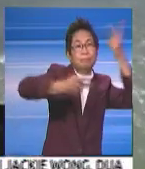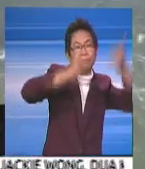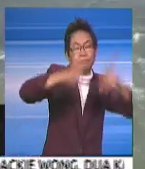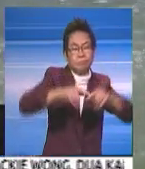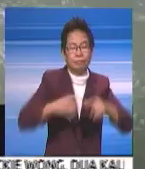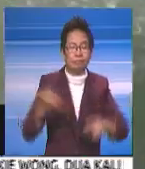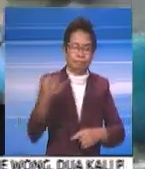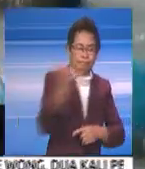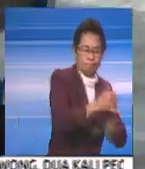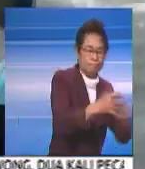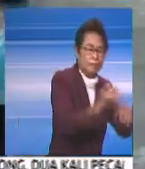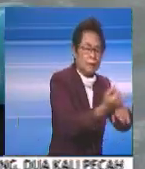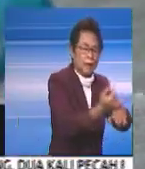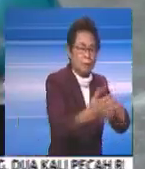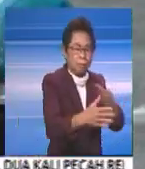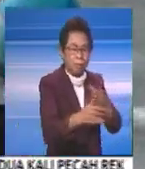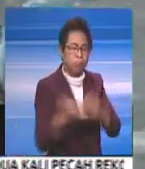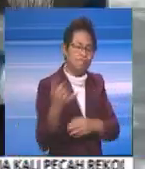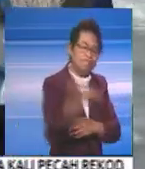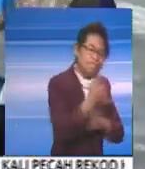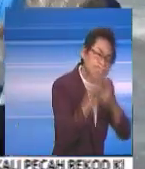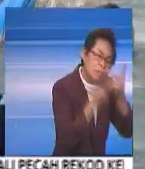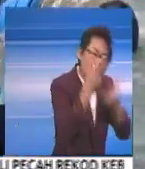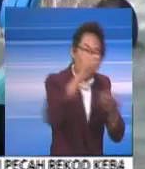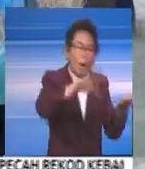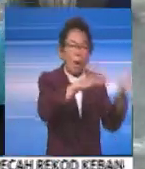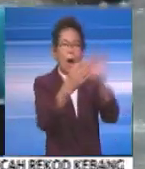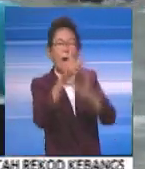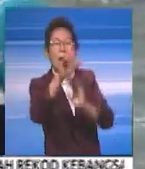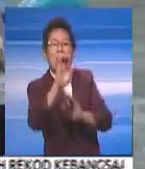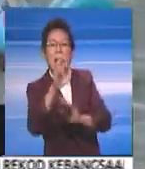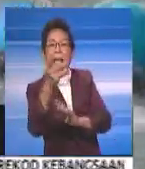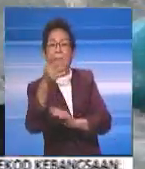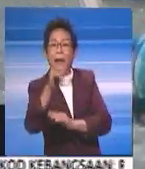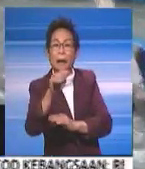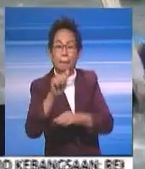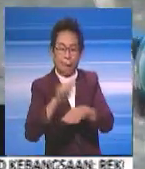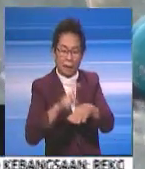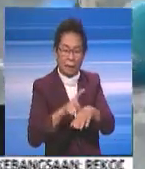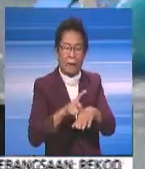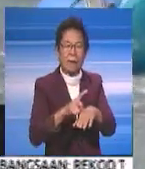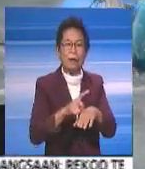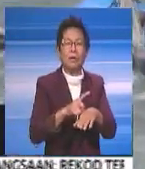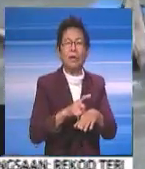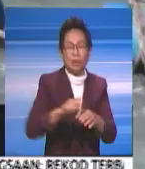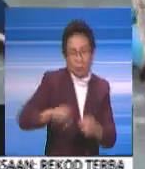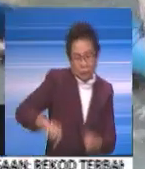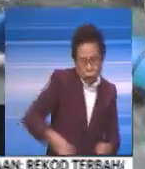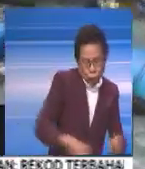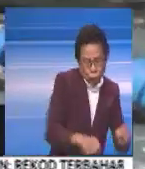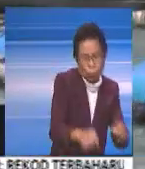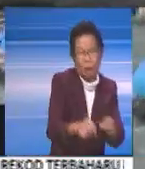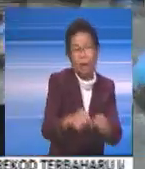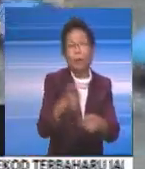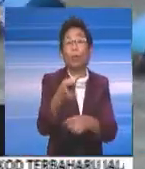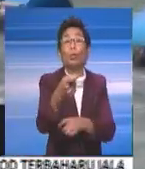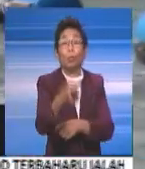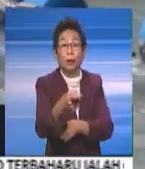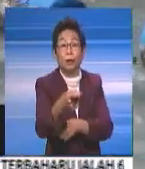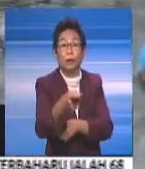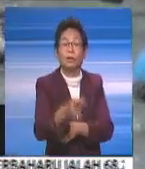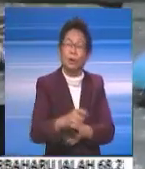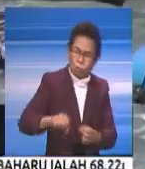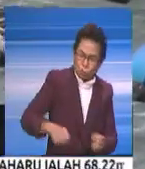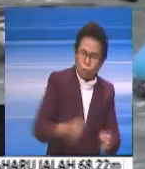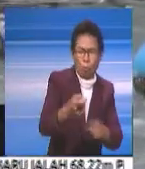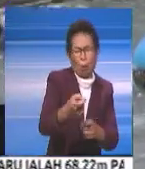kawasan industri perikanan yang terjejas akibat taufan lekima di jeti pendaratan ikan Sungai Udang. Sungai Udang antara kawasan